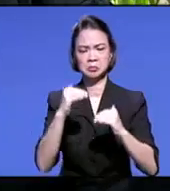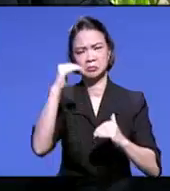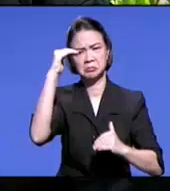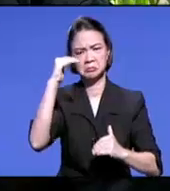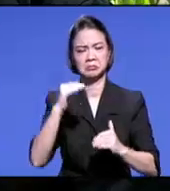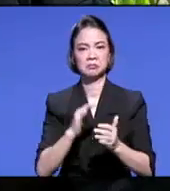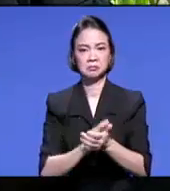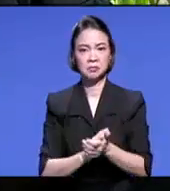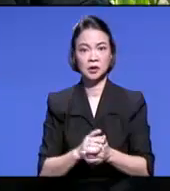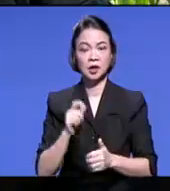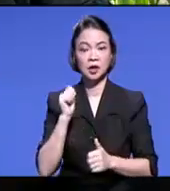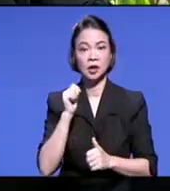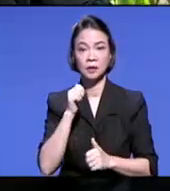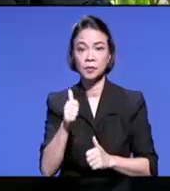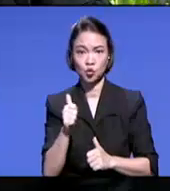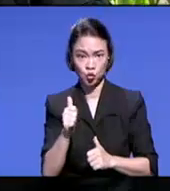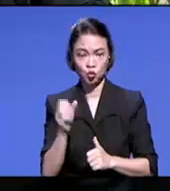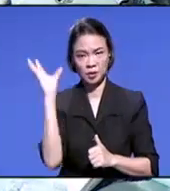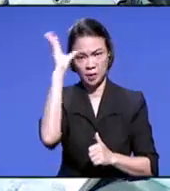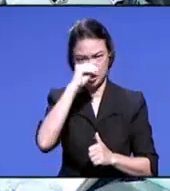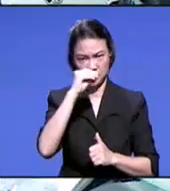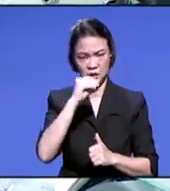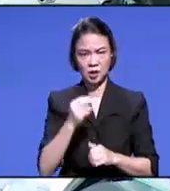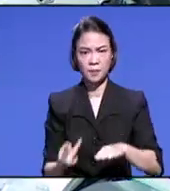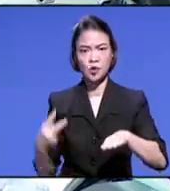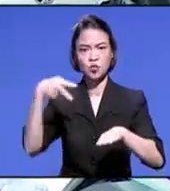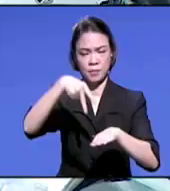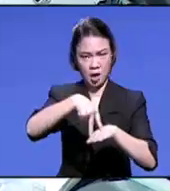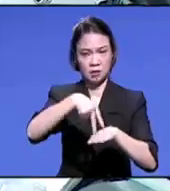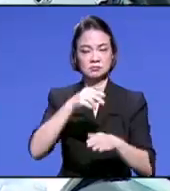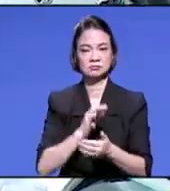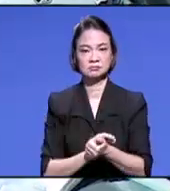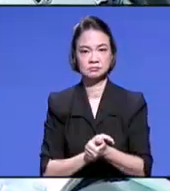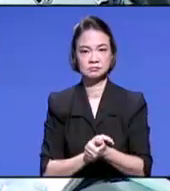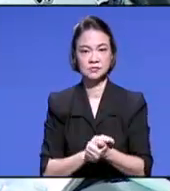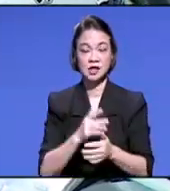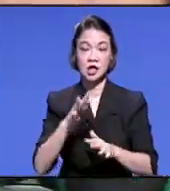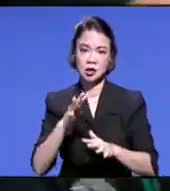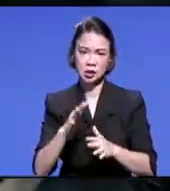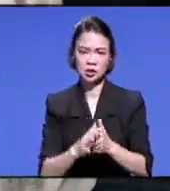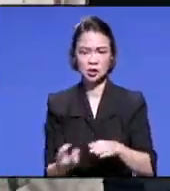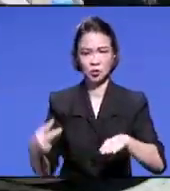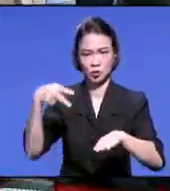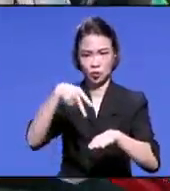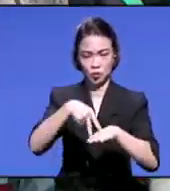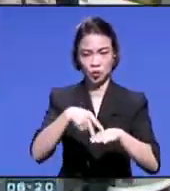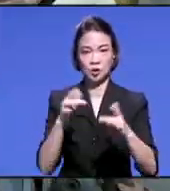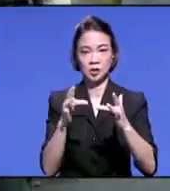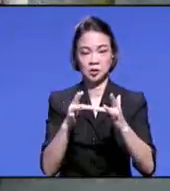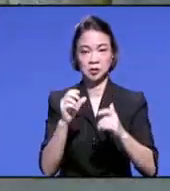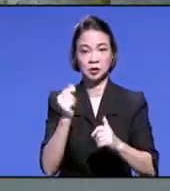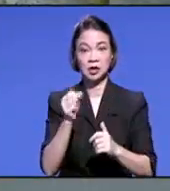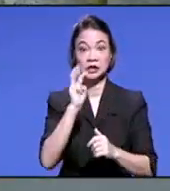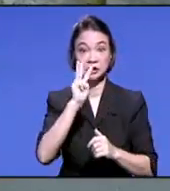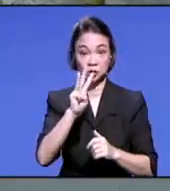memang ini yang perlu dipahami oleh banyak penumpang bahwa rata-rata penumpang menggunakan ojek daring 2 hingga 3 kali